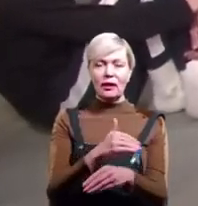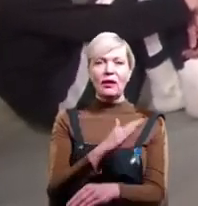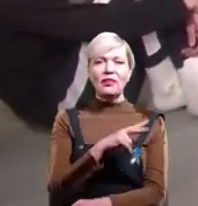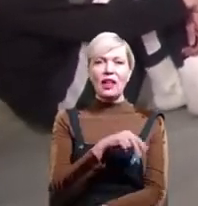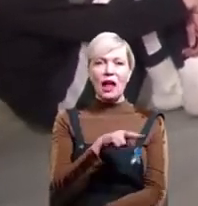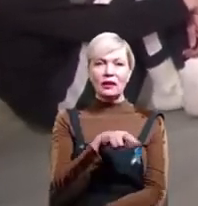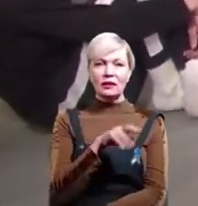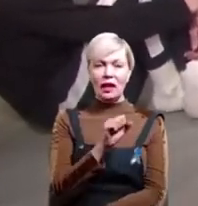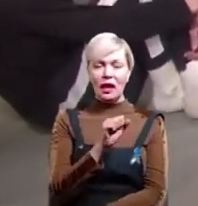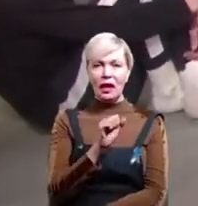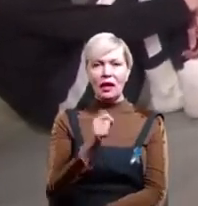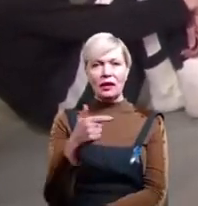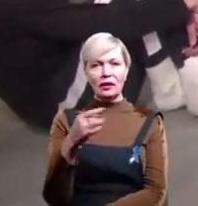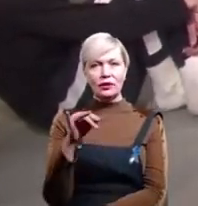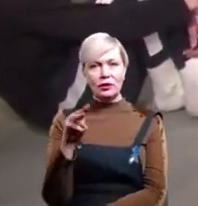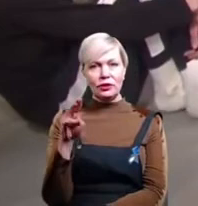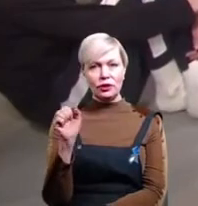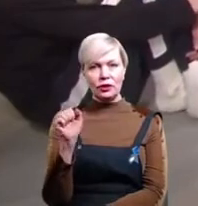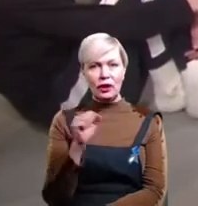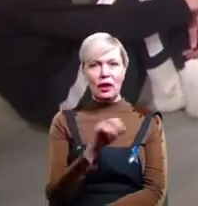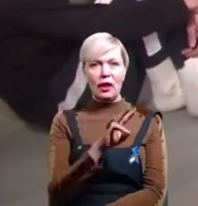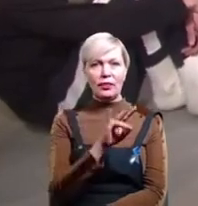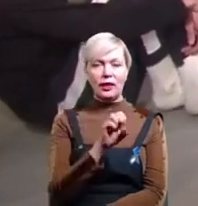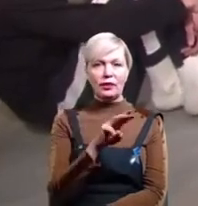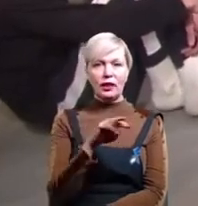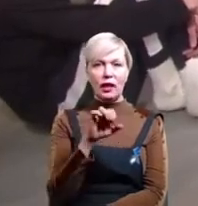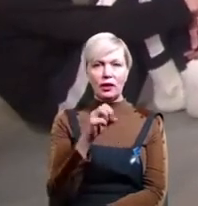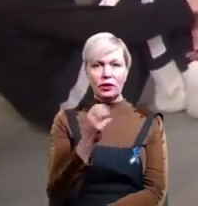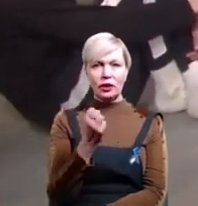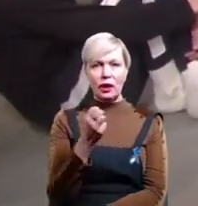Гриша, Наташа, Миша.